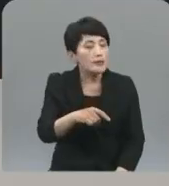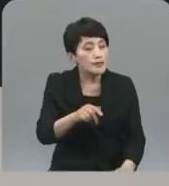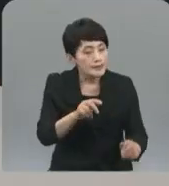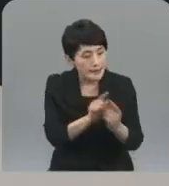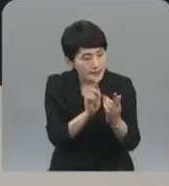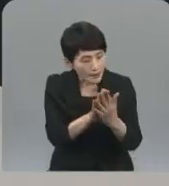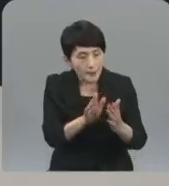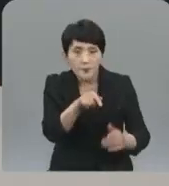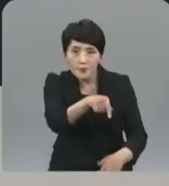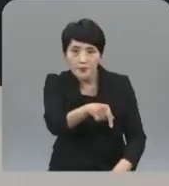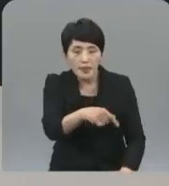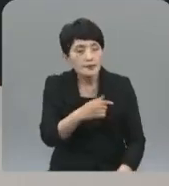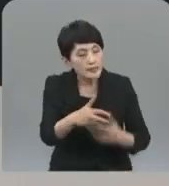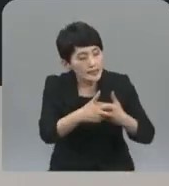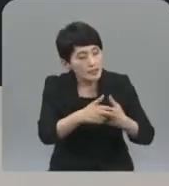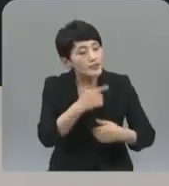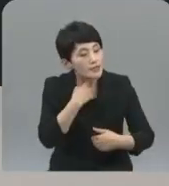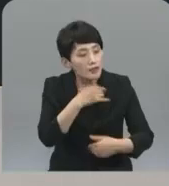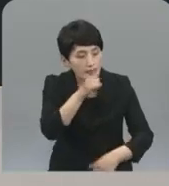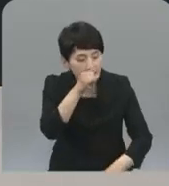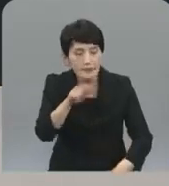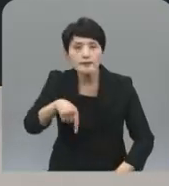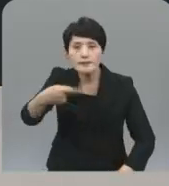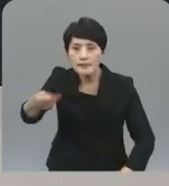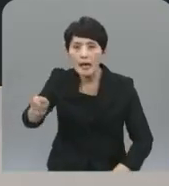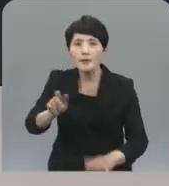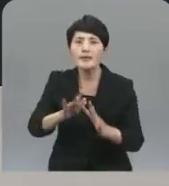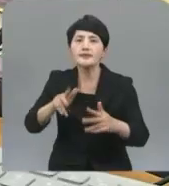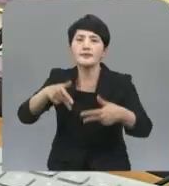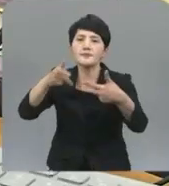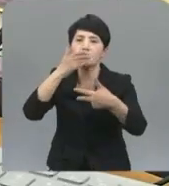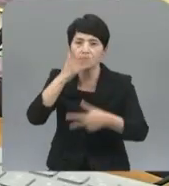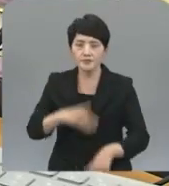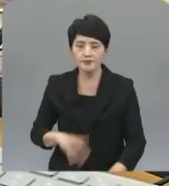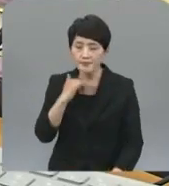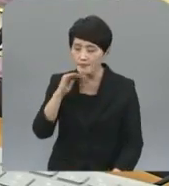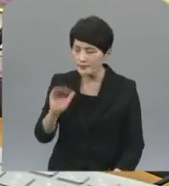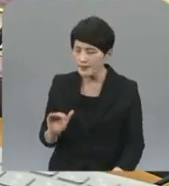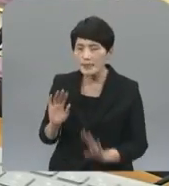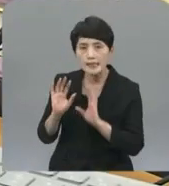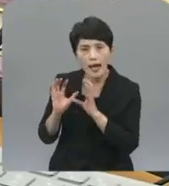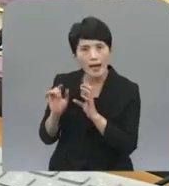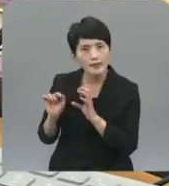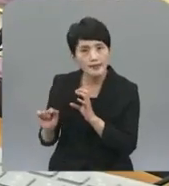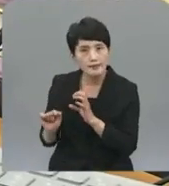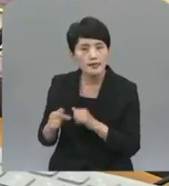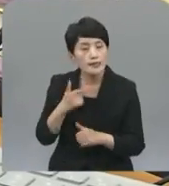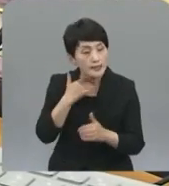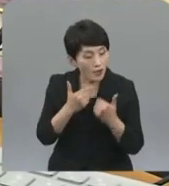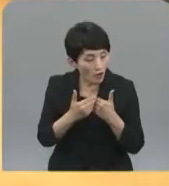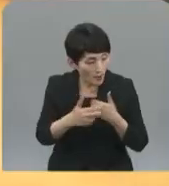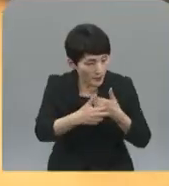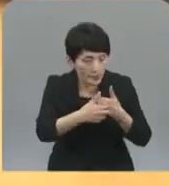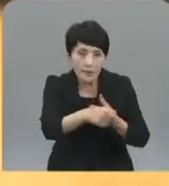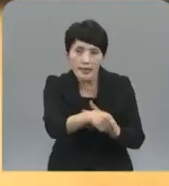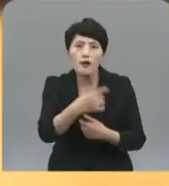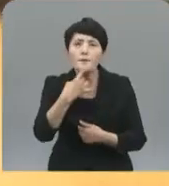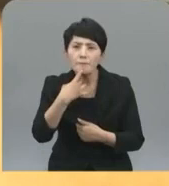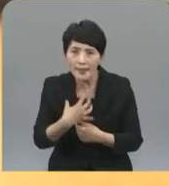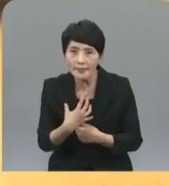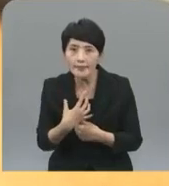y tế cấp phòng khám đối với các bệnh nhân mắc các bệnh mãn tính có thể được khám và điều trị bệnh không tiếp xúc tại các cơ quan y tế